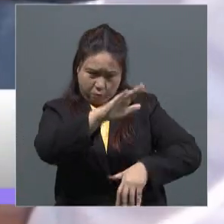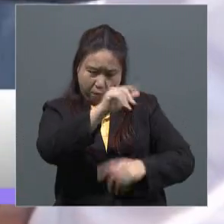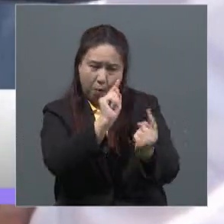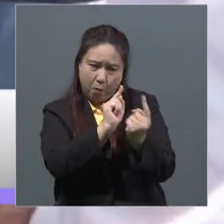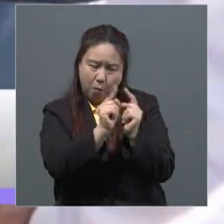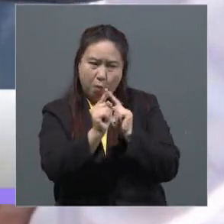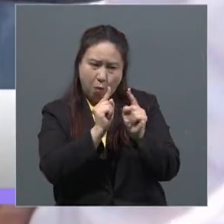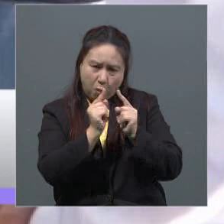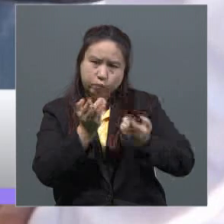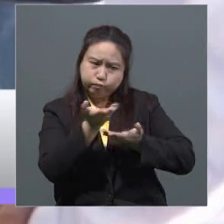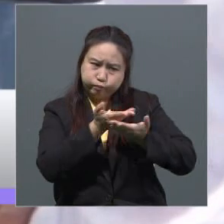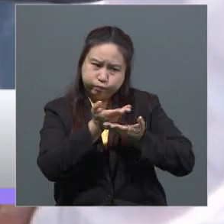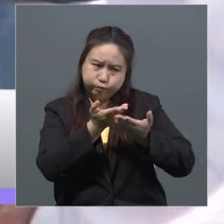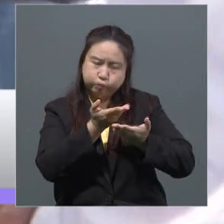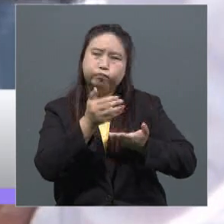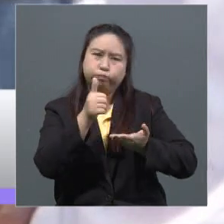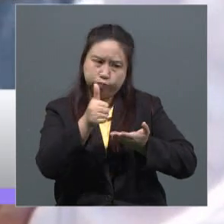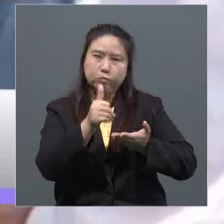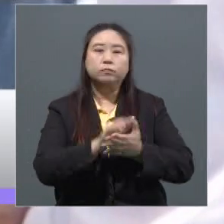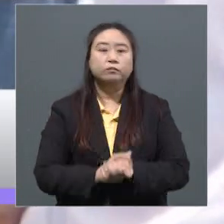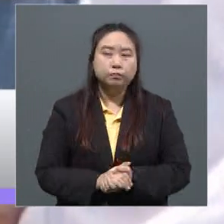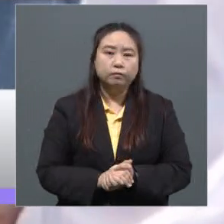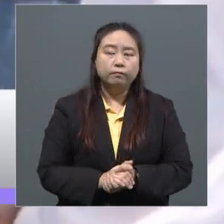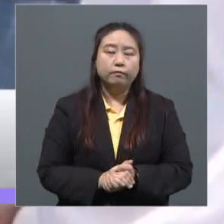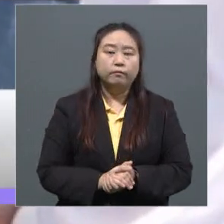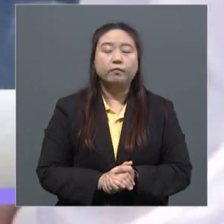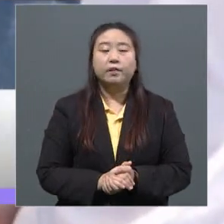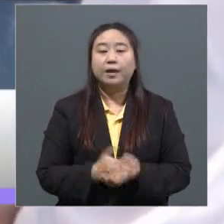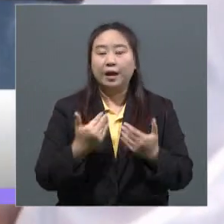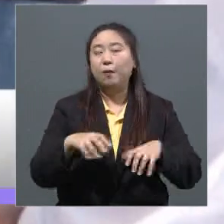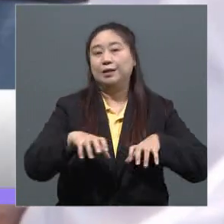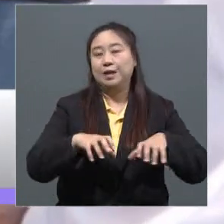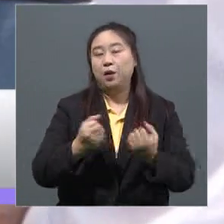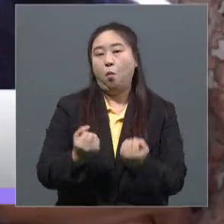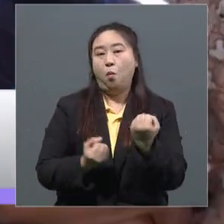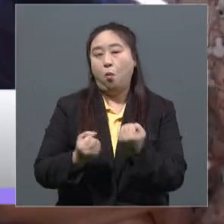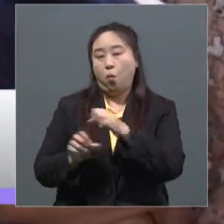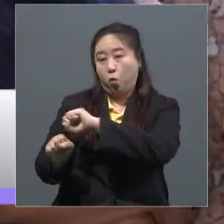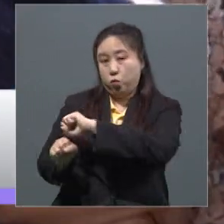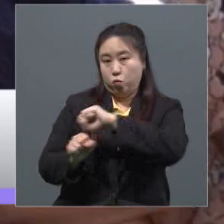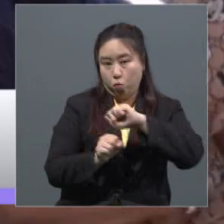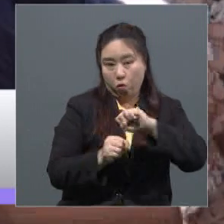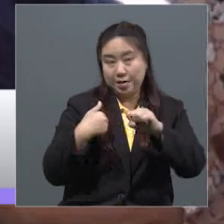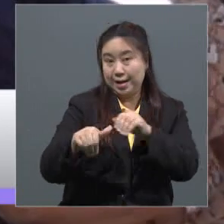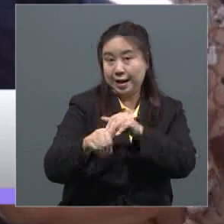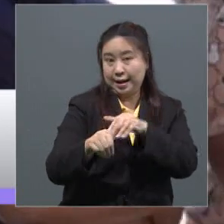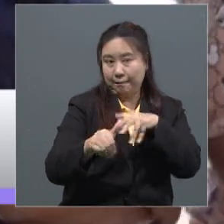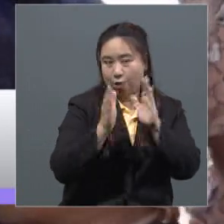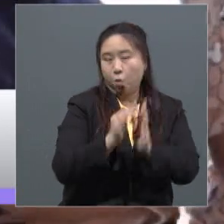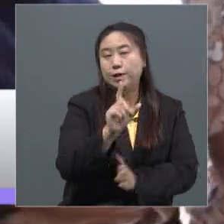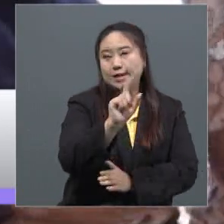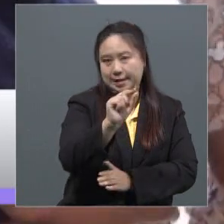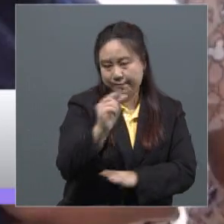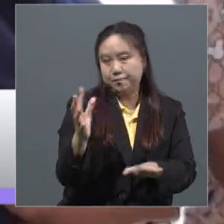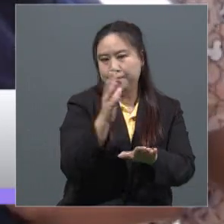าพูดคุยหาข้อยุติปัญหานะครับโดยเจ้าหน้าที่ได้มีการจัดรถตู้พร้อมทีมแกนนำชาวบ้านจำนวน20คน